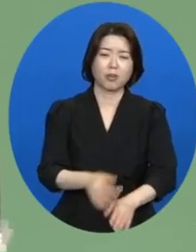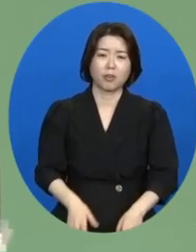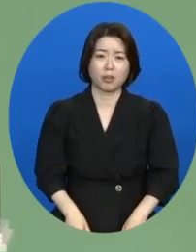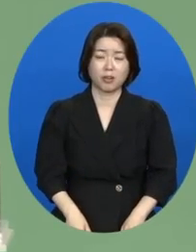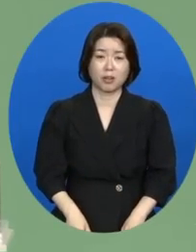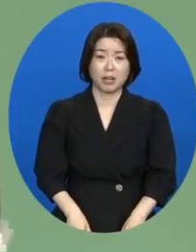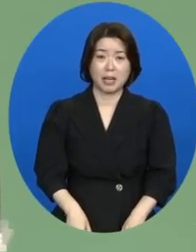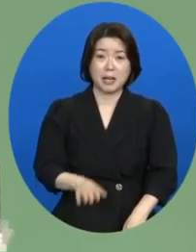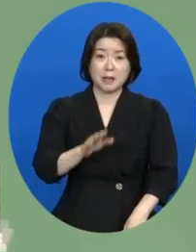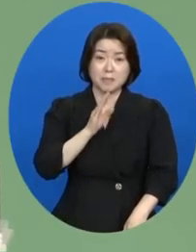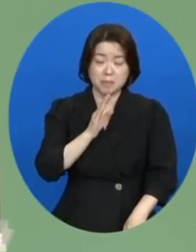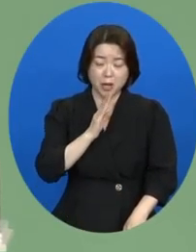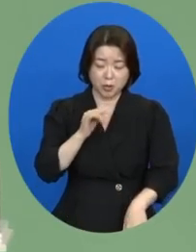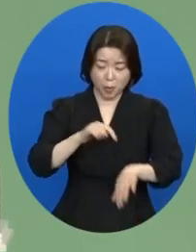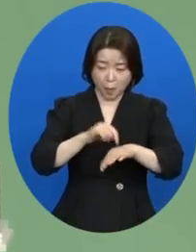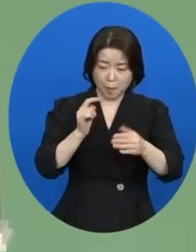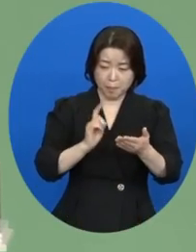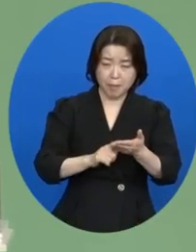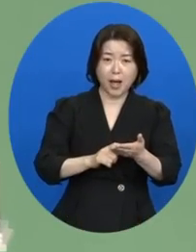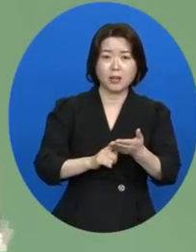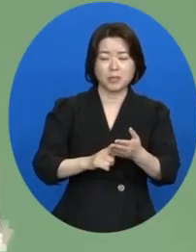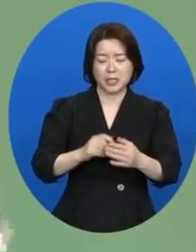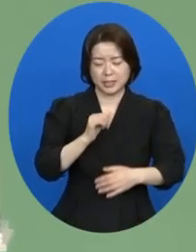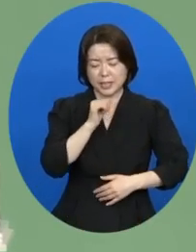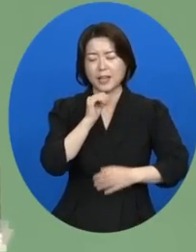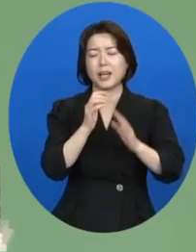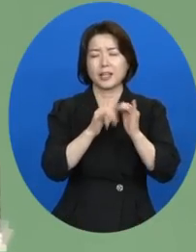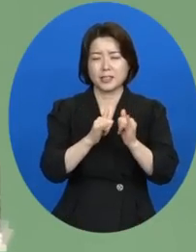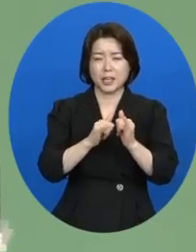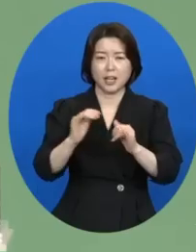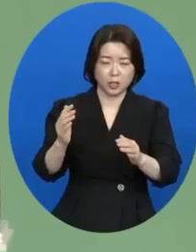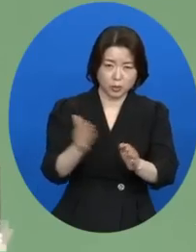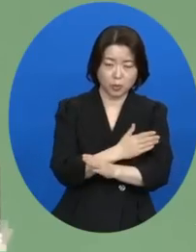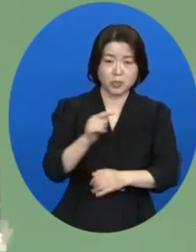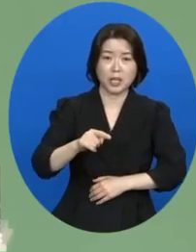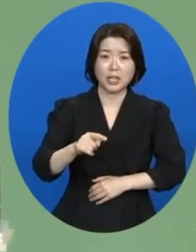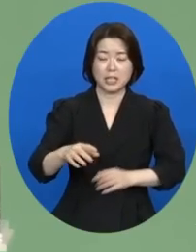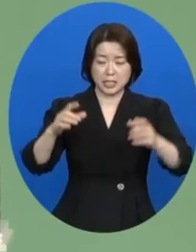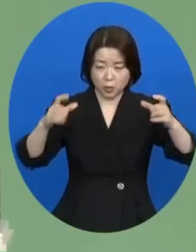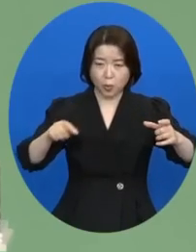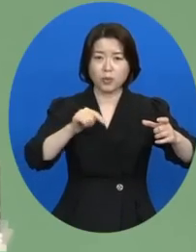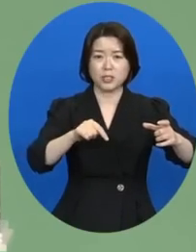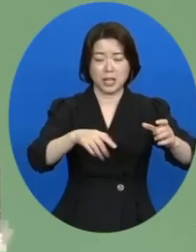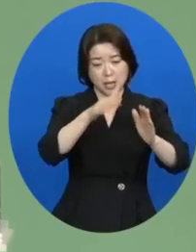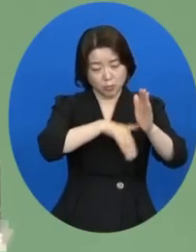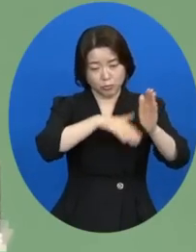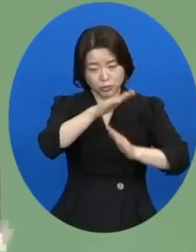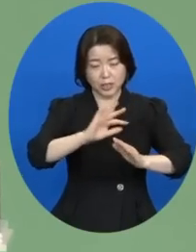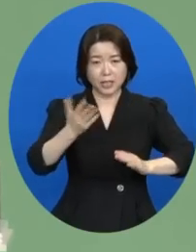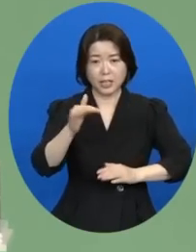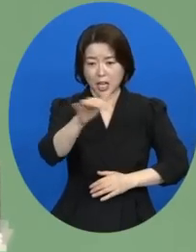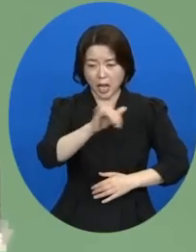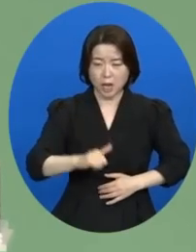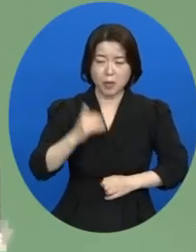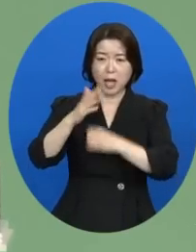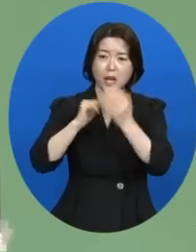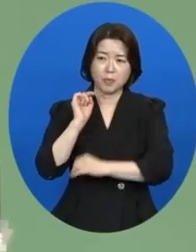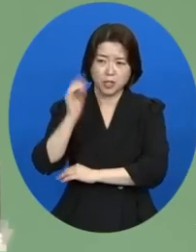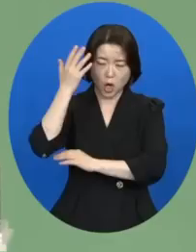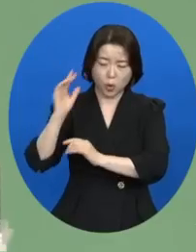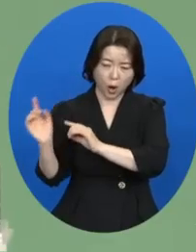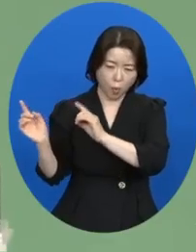바로 심령이 가난한 자들을 통해서 이 분당 땅에 하느님의 영광을 회복시키시는